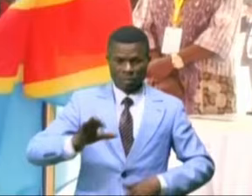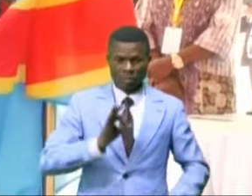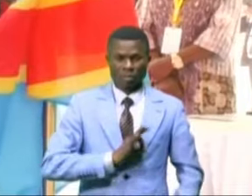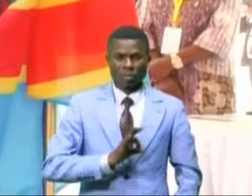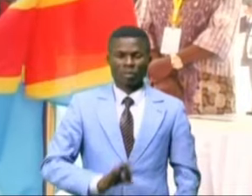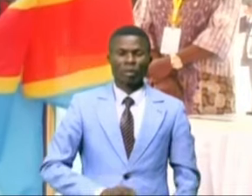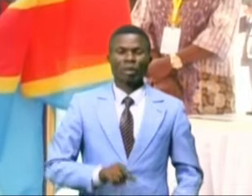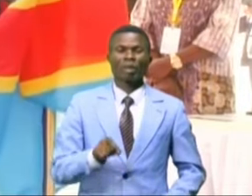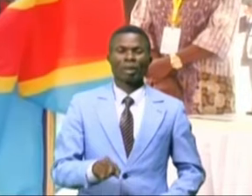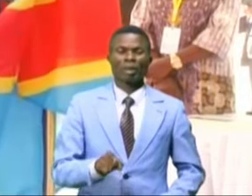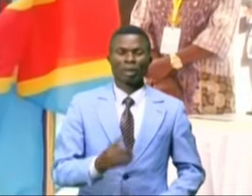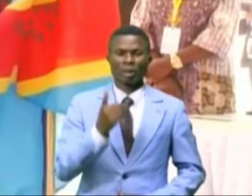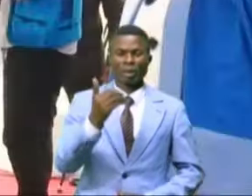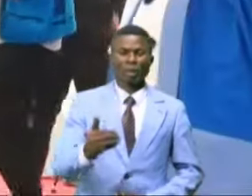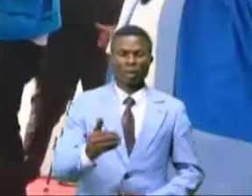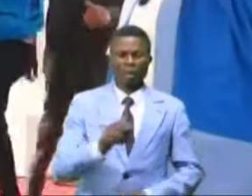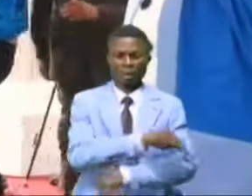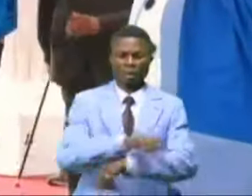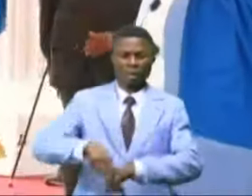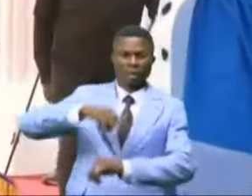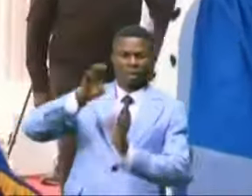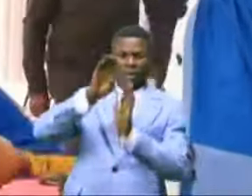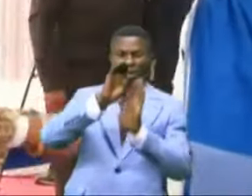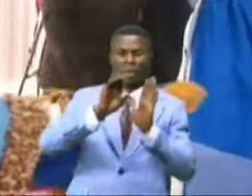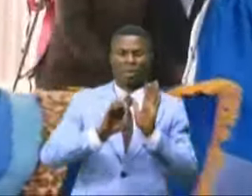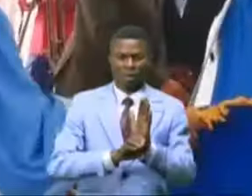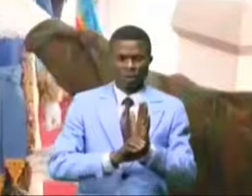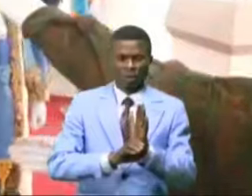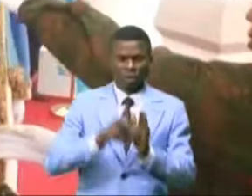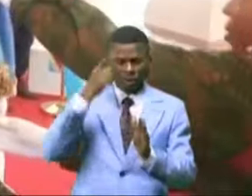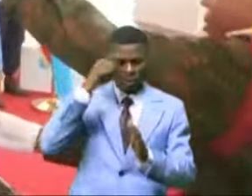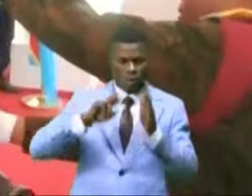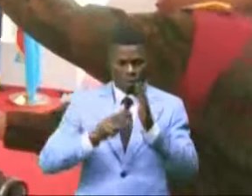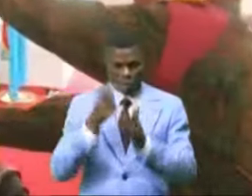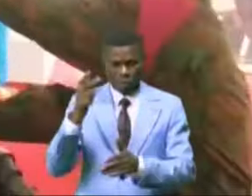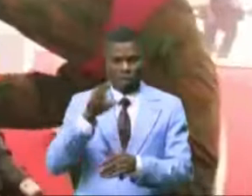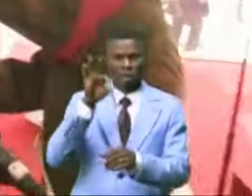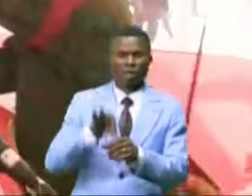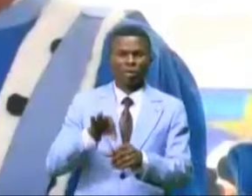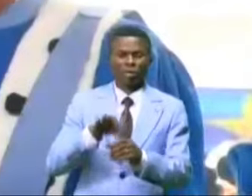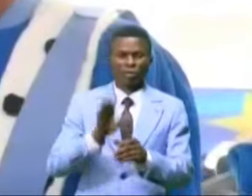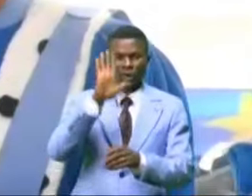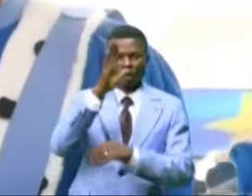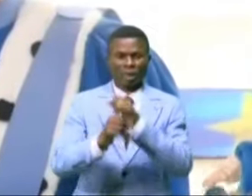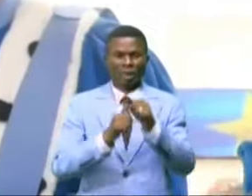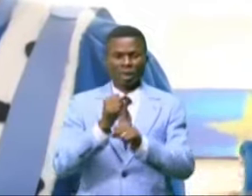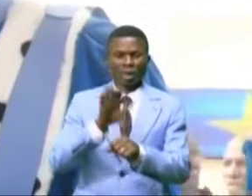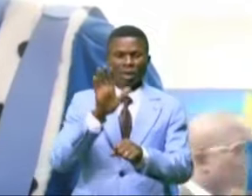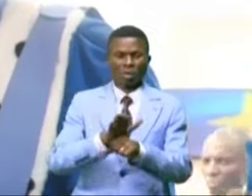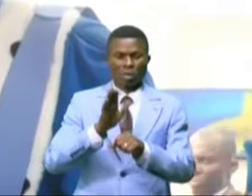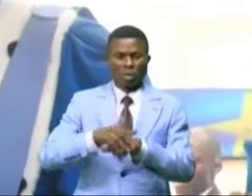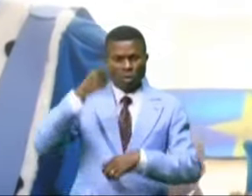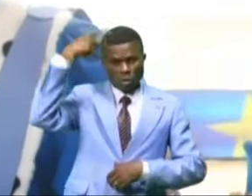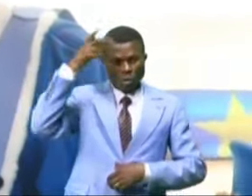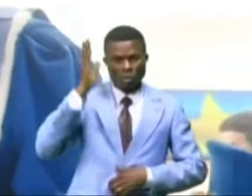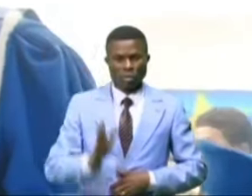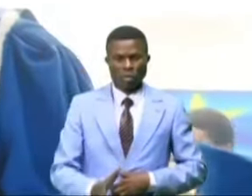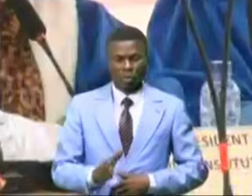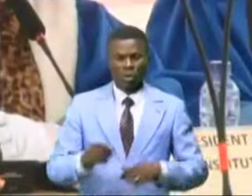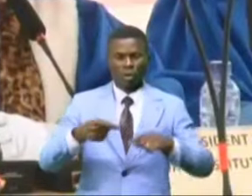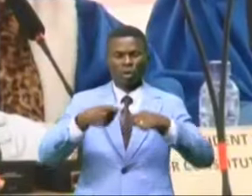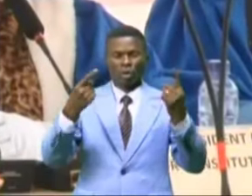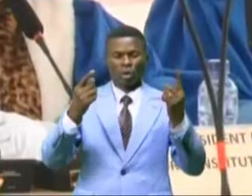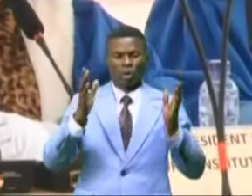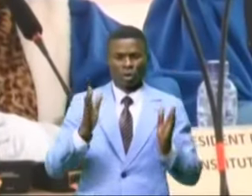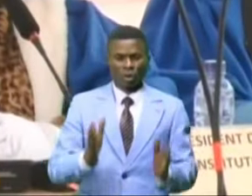Tshisekedi Tshilombo, devant la Cour constitutionnelle pour son second quinquennat, plusieurs acteurs politiques, notamment ceux de l'opposition